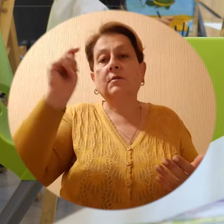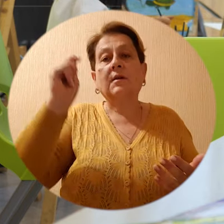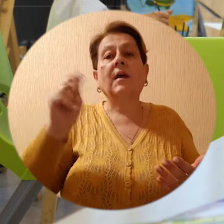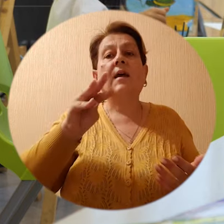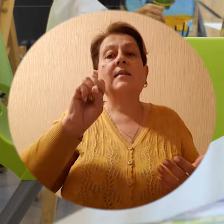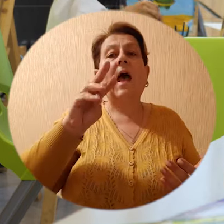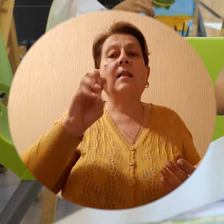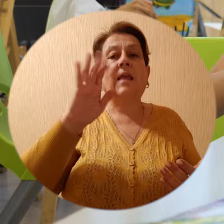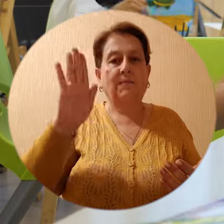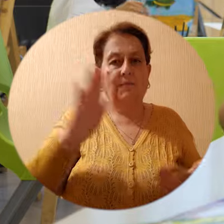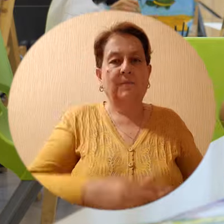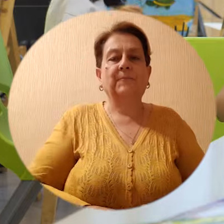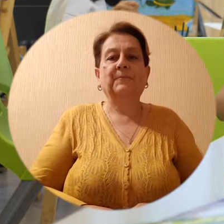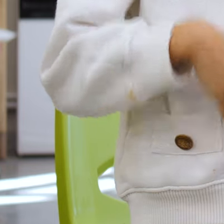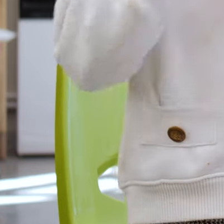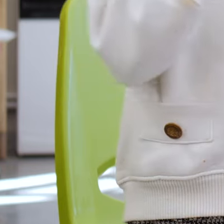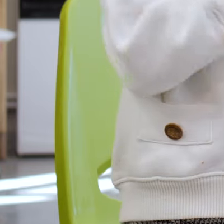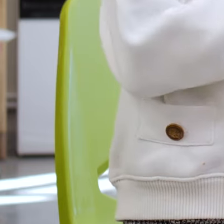պատկերել Տաթևը։